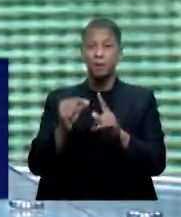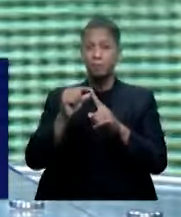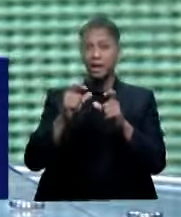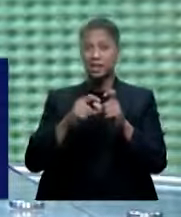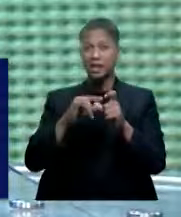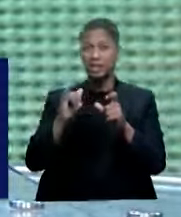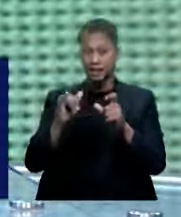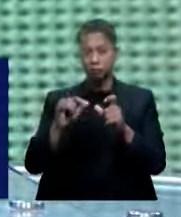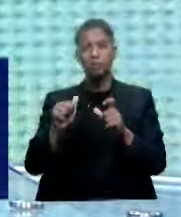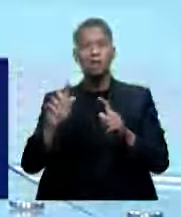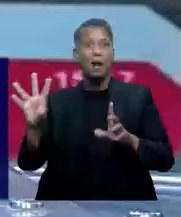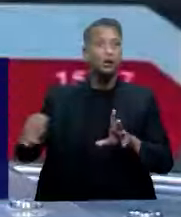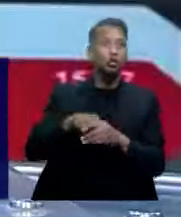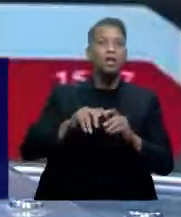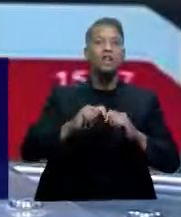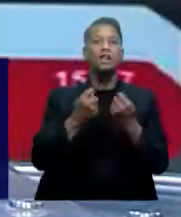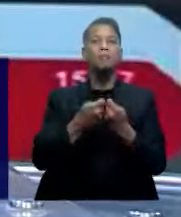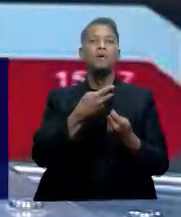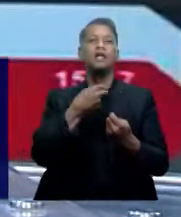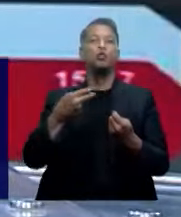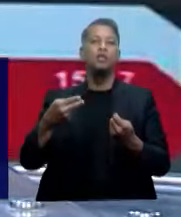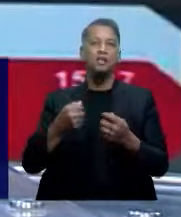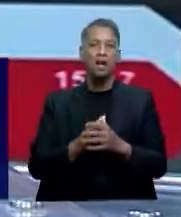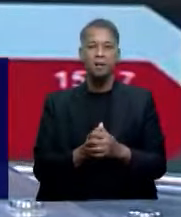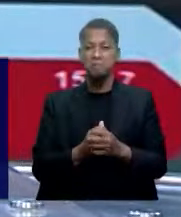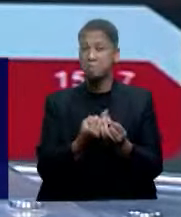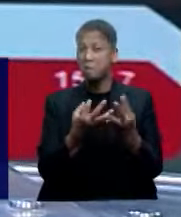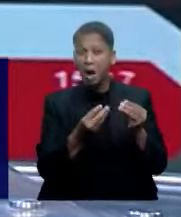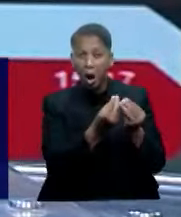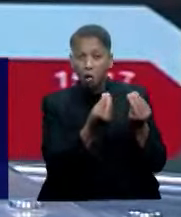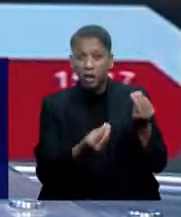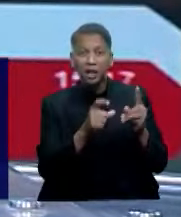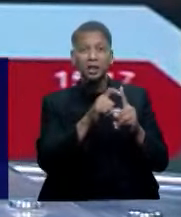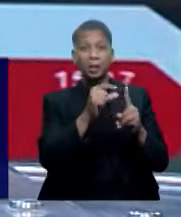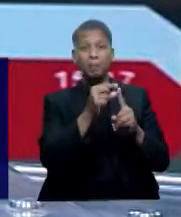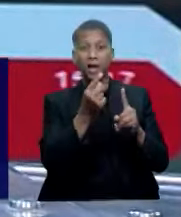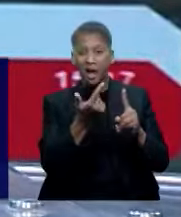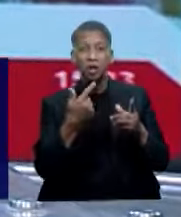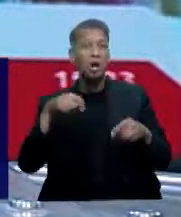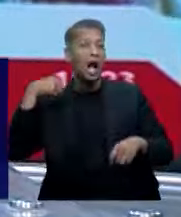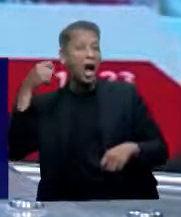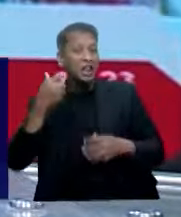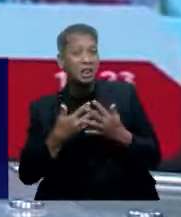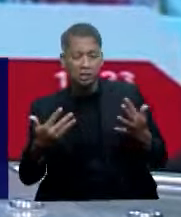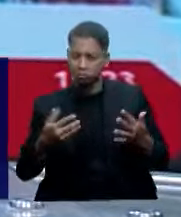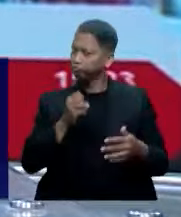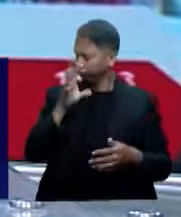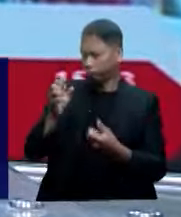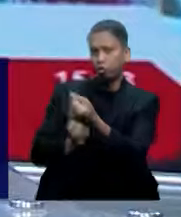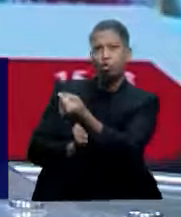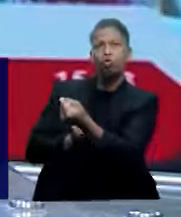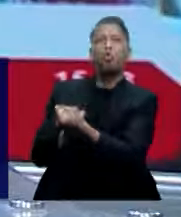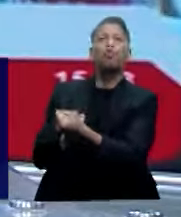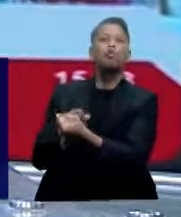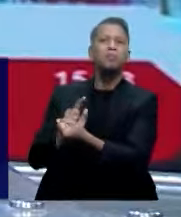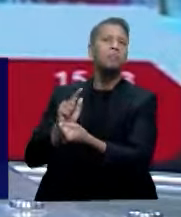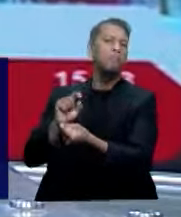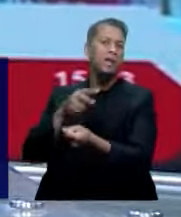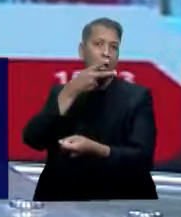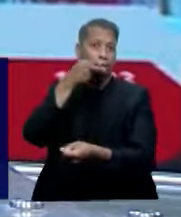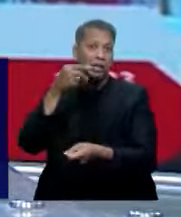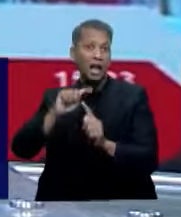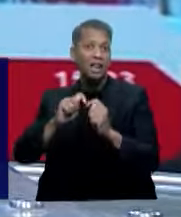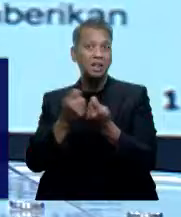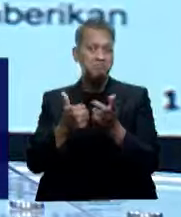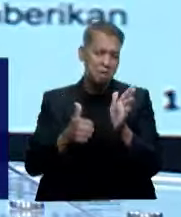untuk memperkuat skuad Timnas Sepak Bola Indonesia. Sejumlah anggota DPR dari kalangan selebritas menyatakan dukungannya demi kemajuan